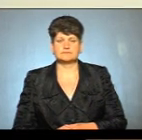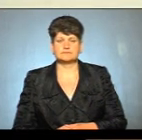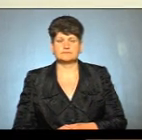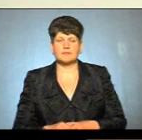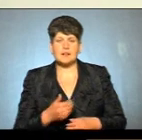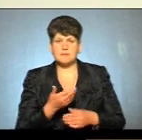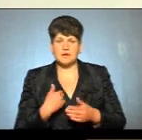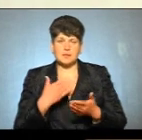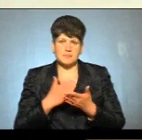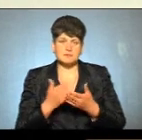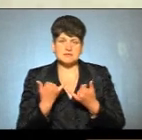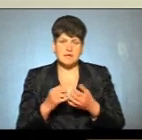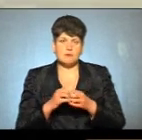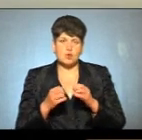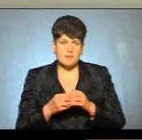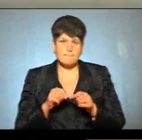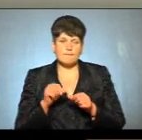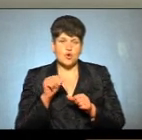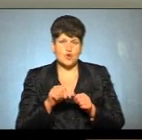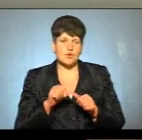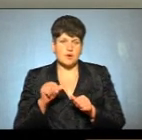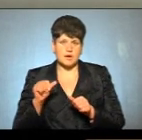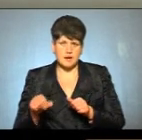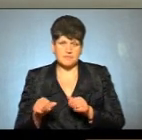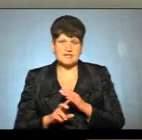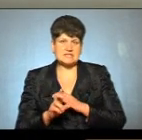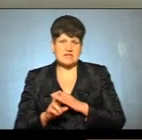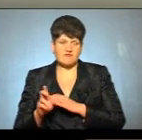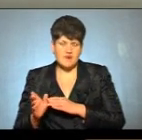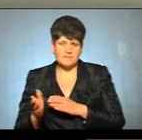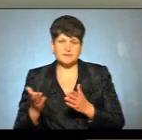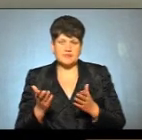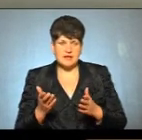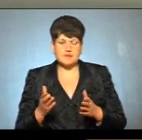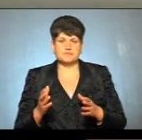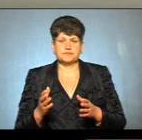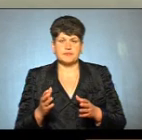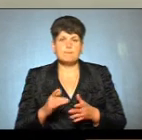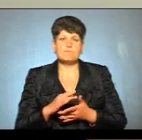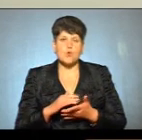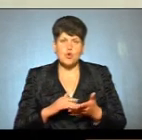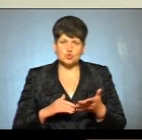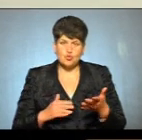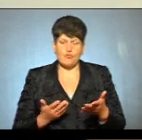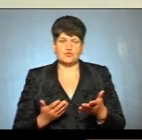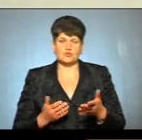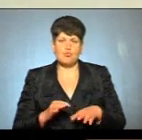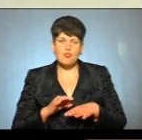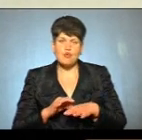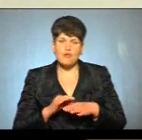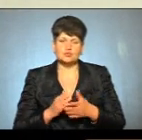Ми маємо зараз проблему по деяких церквах, де все-таки продовжують, скажімо так,